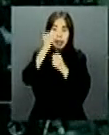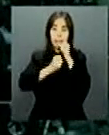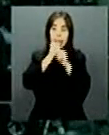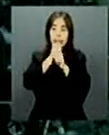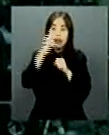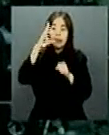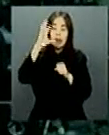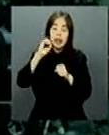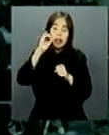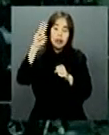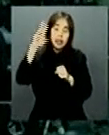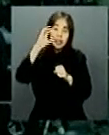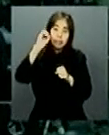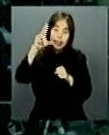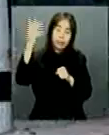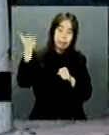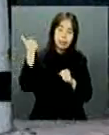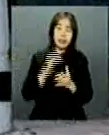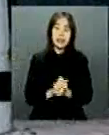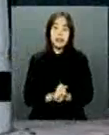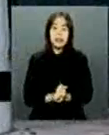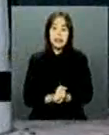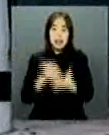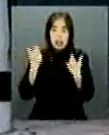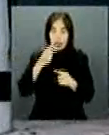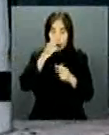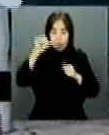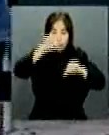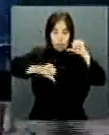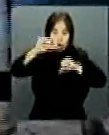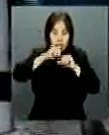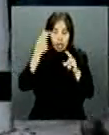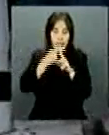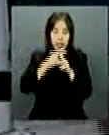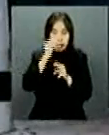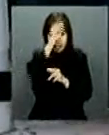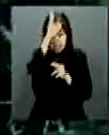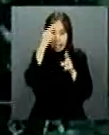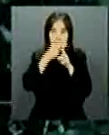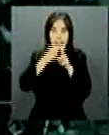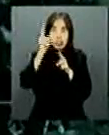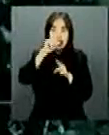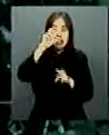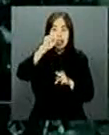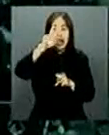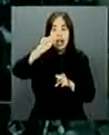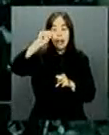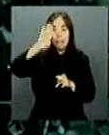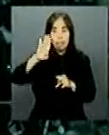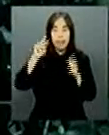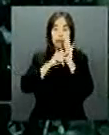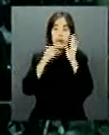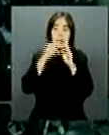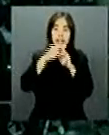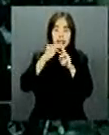ในปี2553นักวิทยาศาสตร์ตั้งชื่อลิงตัวนี้ว่าสแนปบี้นะคะเพราะว่าจมูกที่เชิดขึ้นของมันนั่นเ